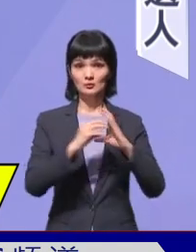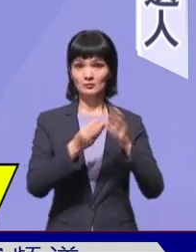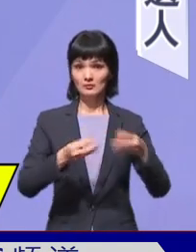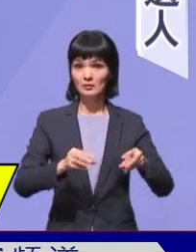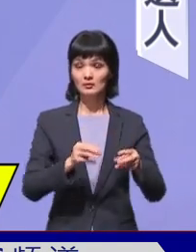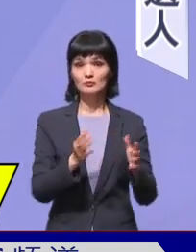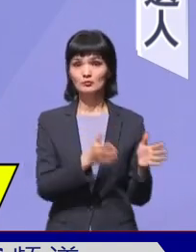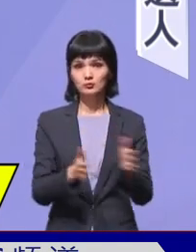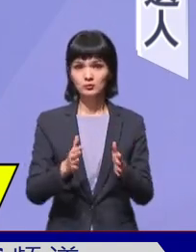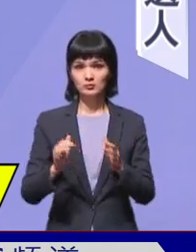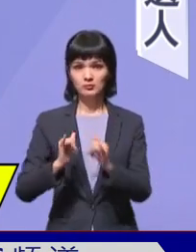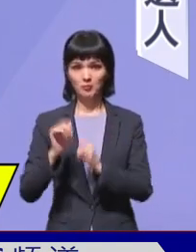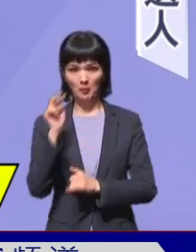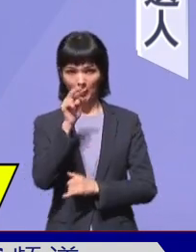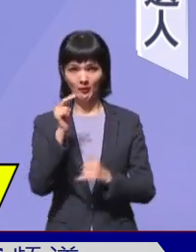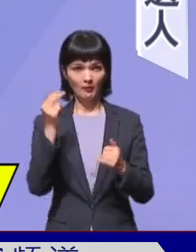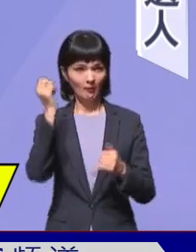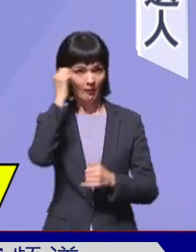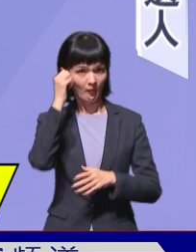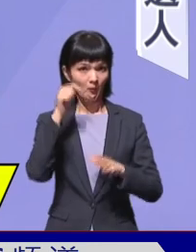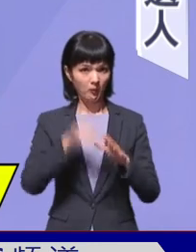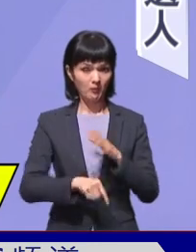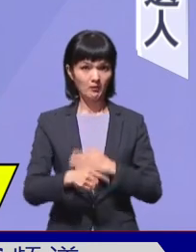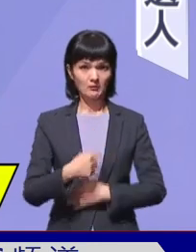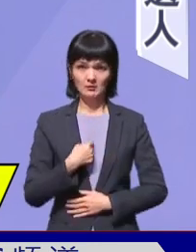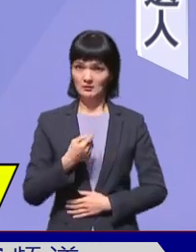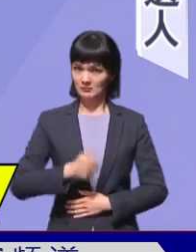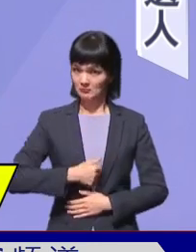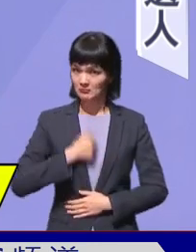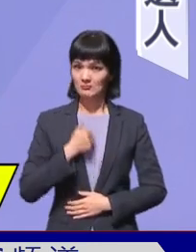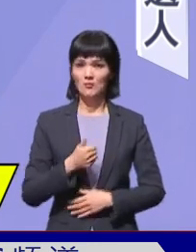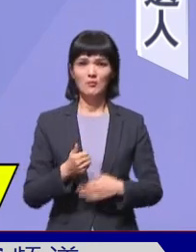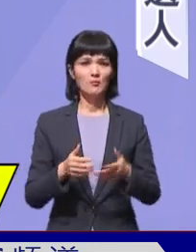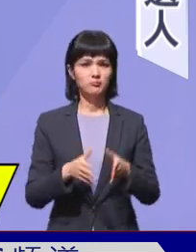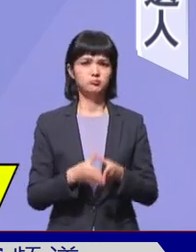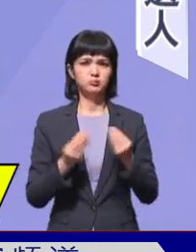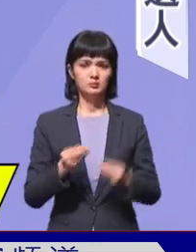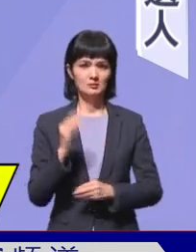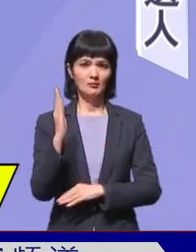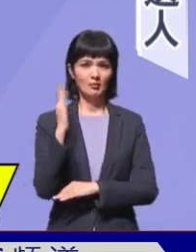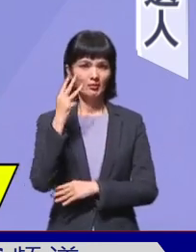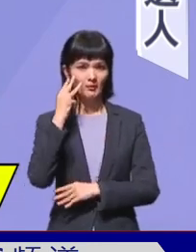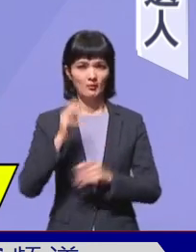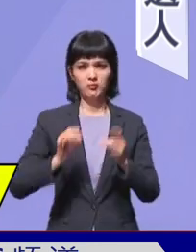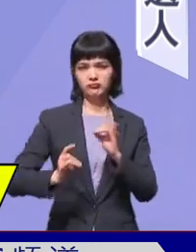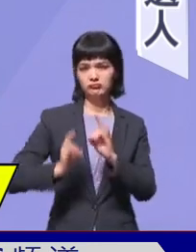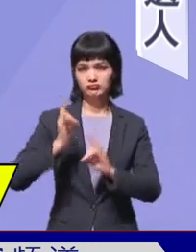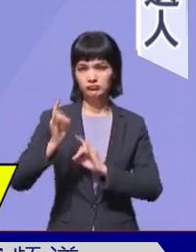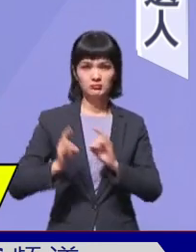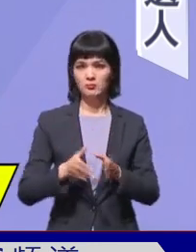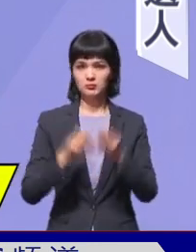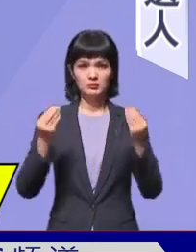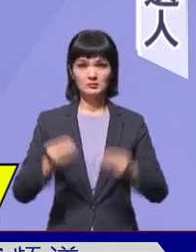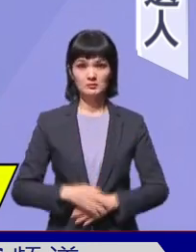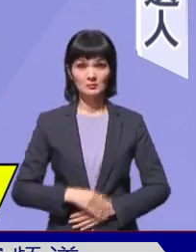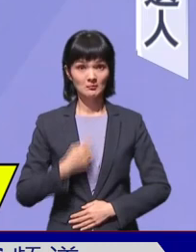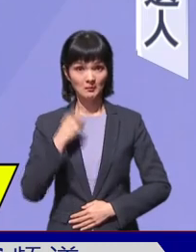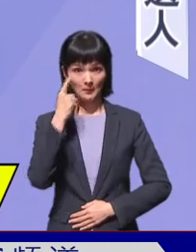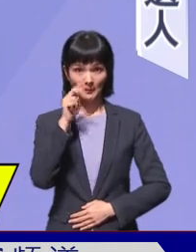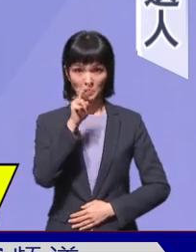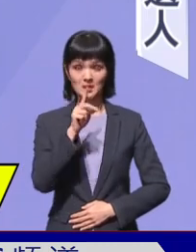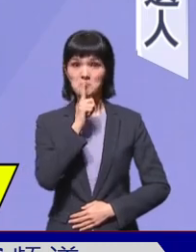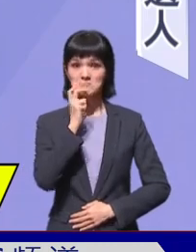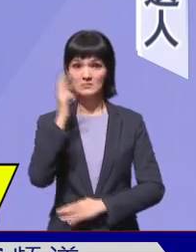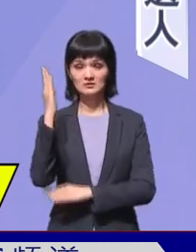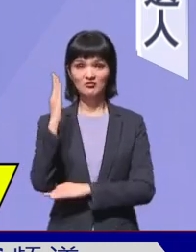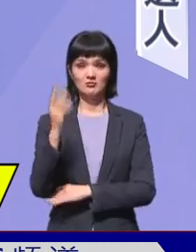感受非常深刻，我们再也经不起任何的政治算计了，因为我们看到的是一个说中央